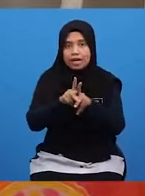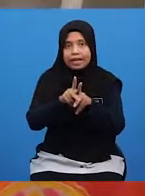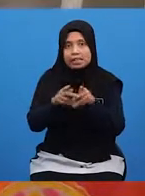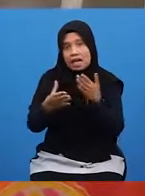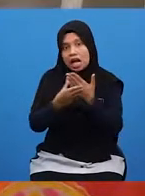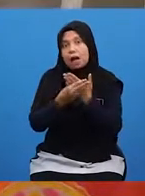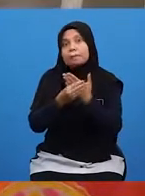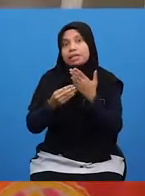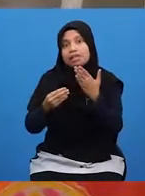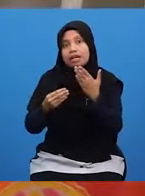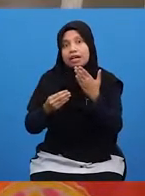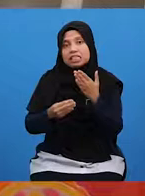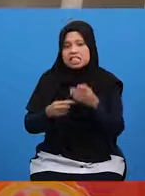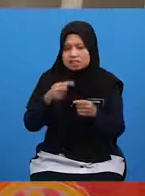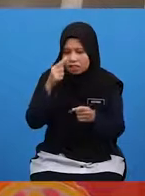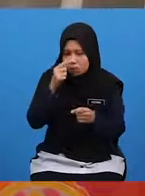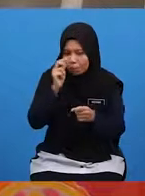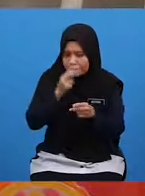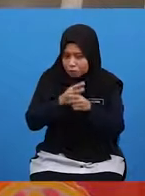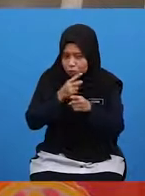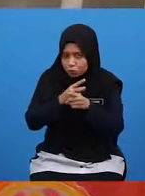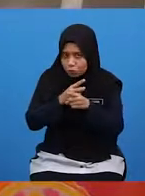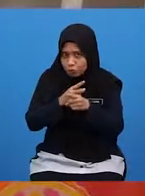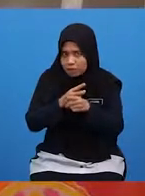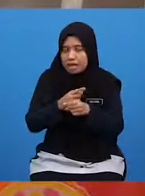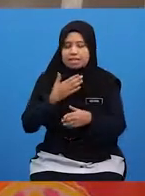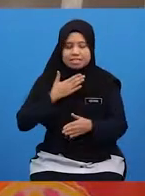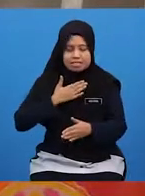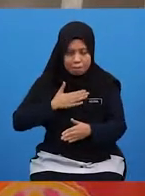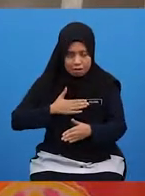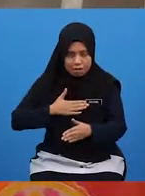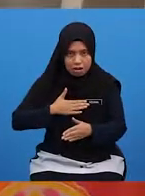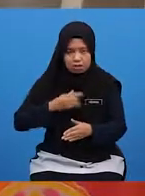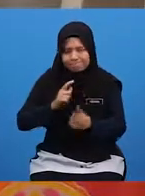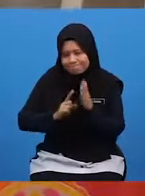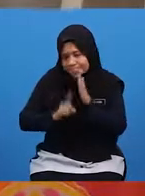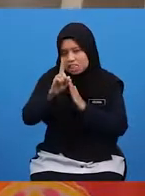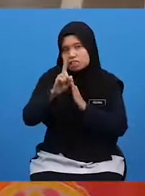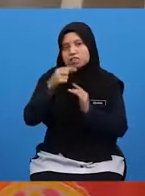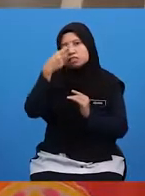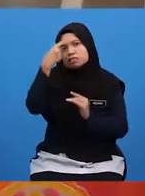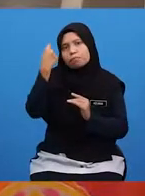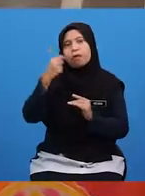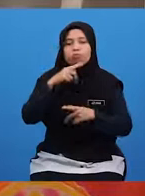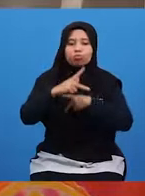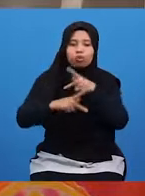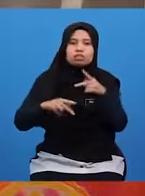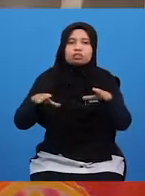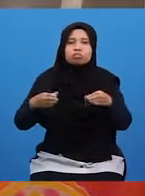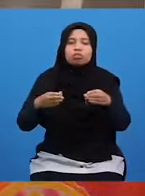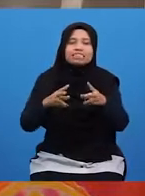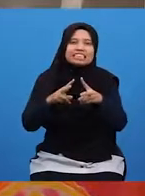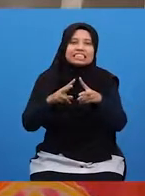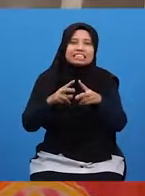kemahiran, ketelitian dan kesabaran yang tinggi kerana proses pembuatan